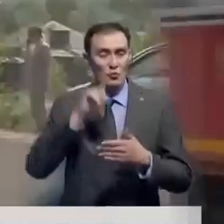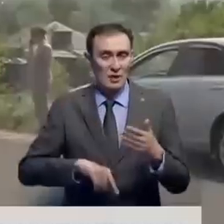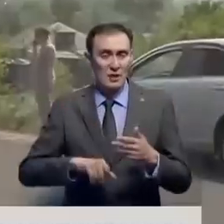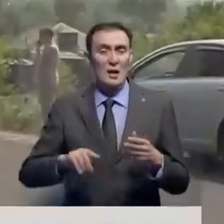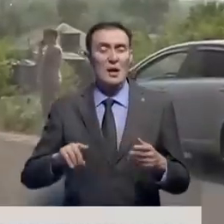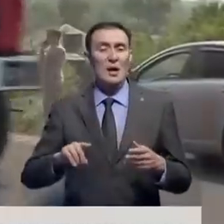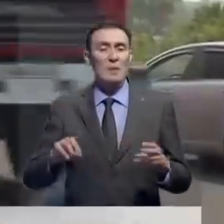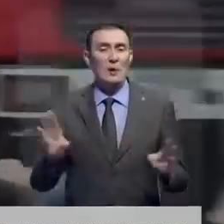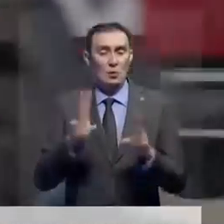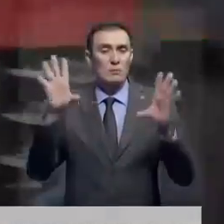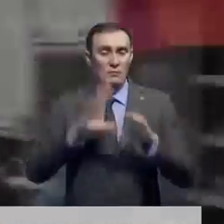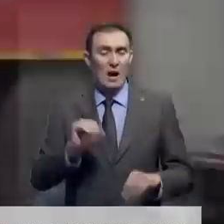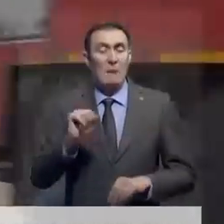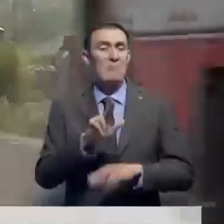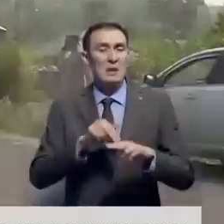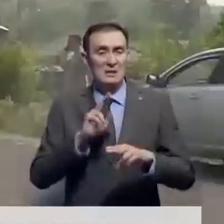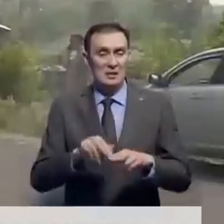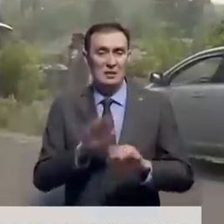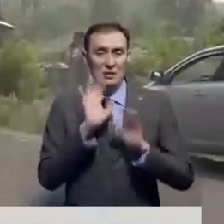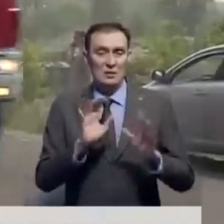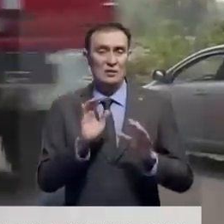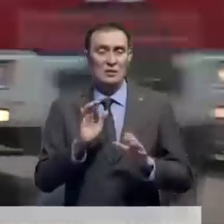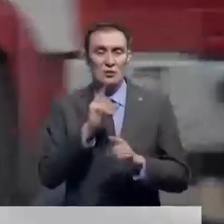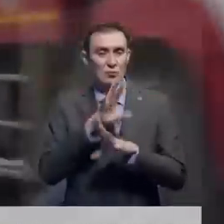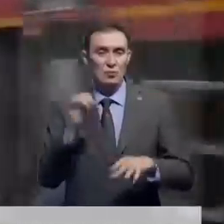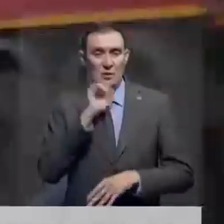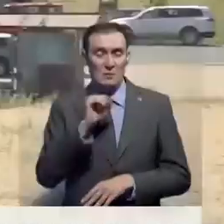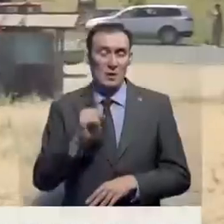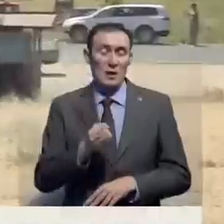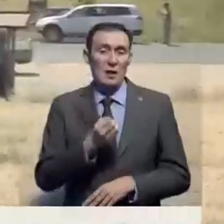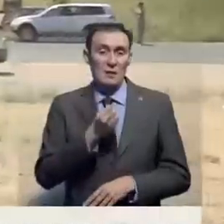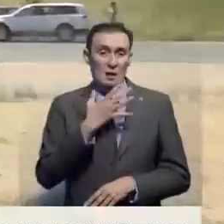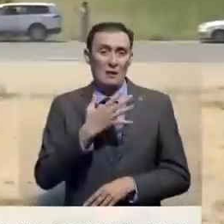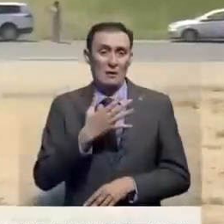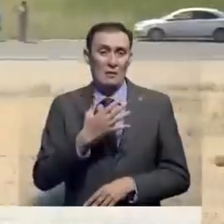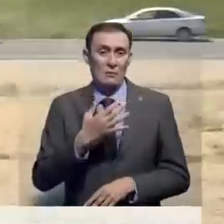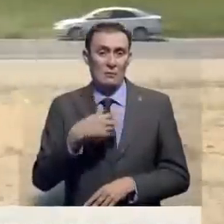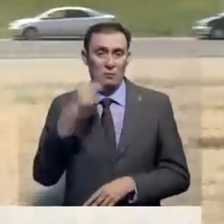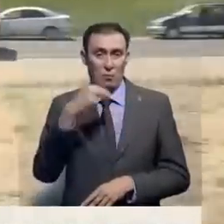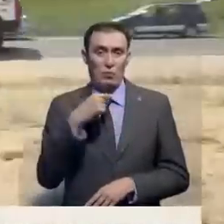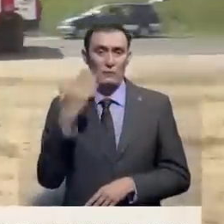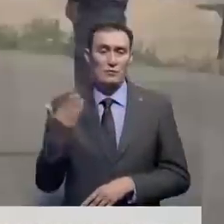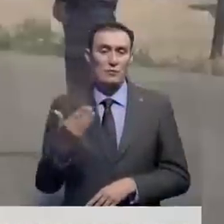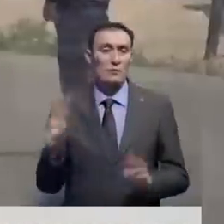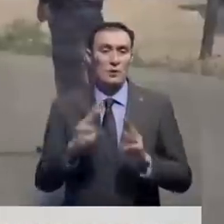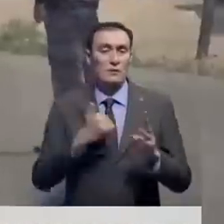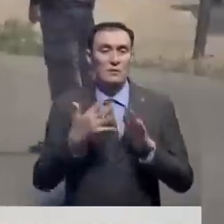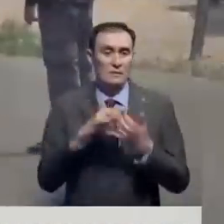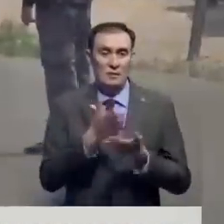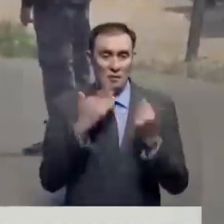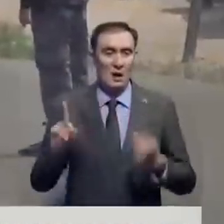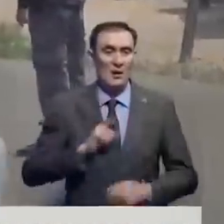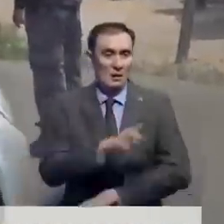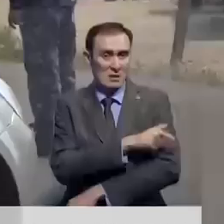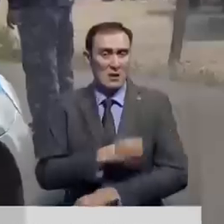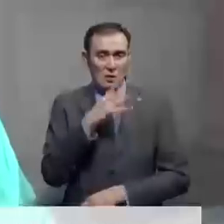пожарный потушат огонь а полицейские не допустят фактов мародерства слава Богу пожар в село талицу не пошел охраняли